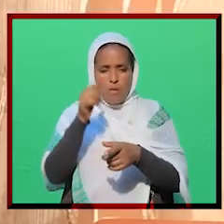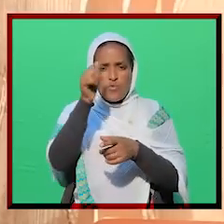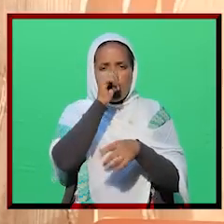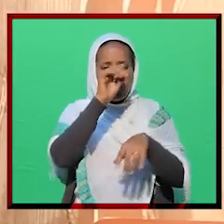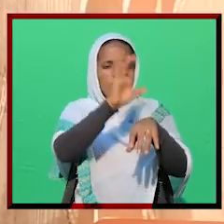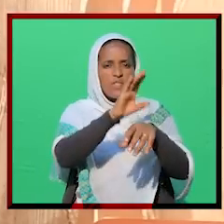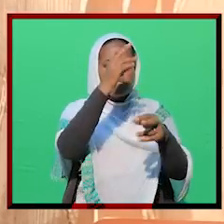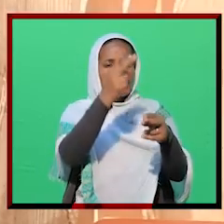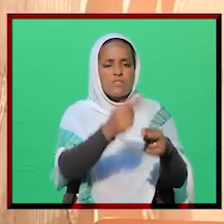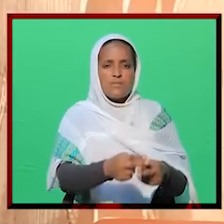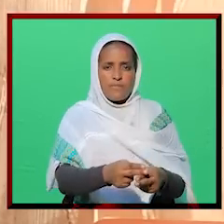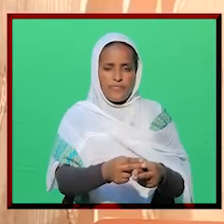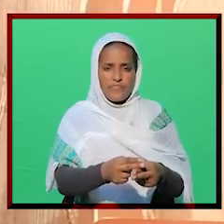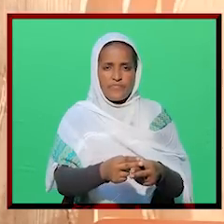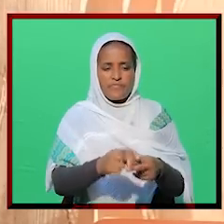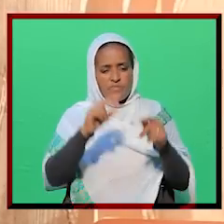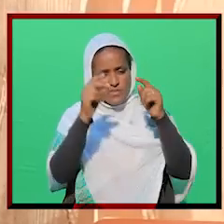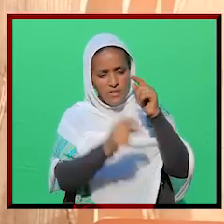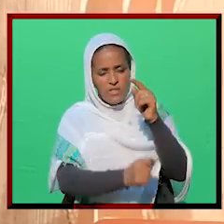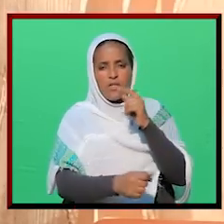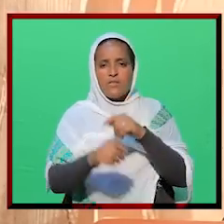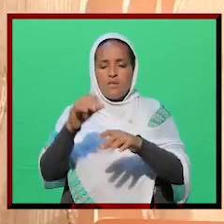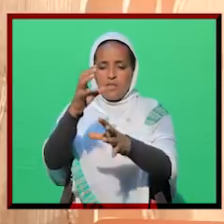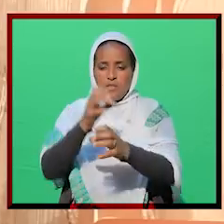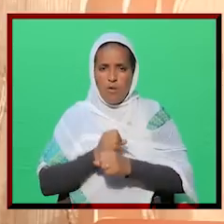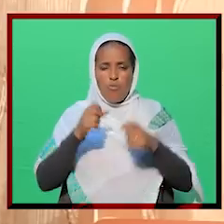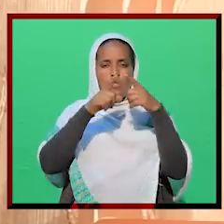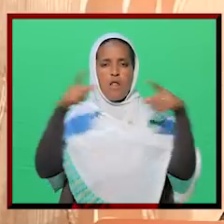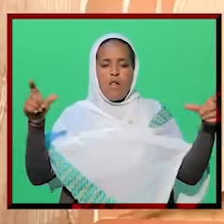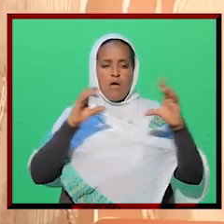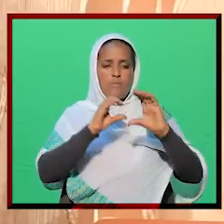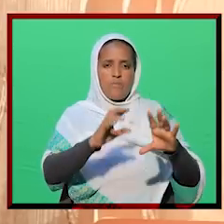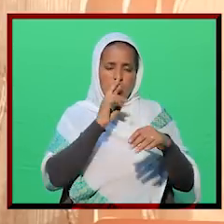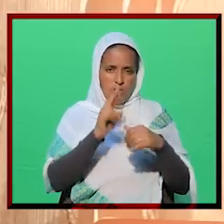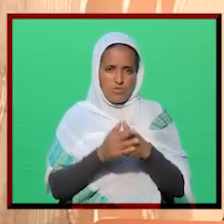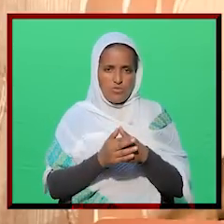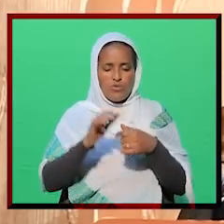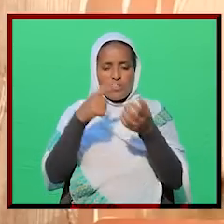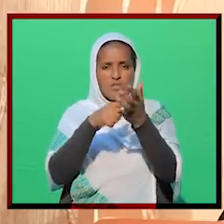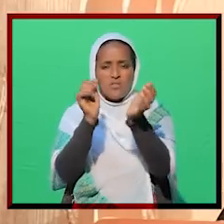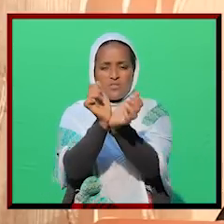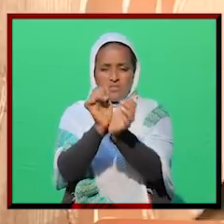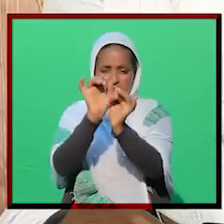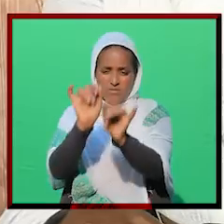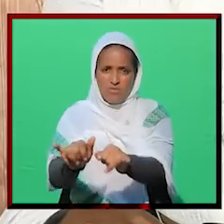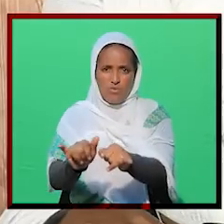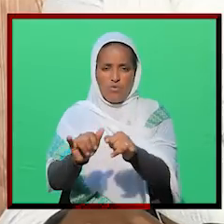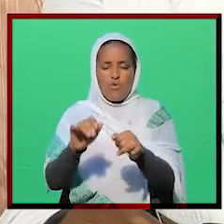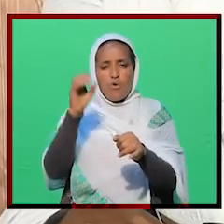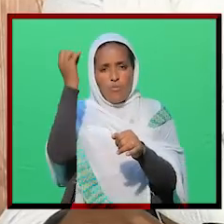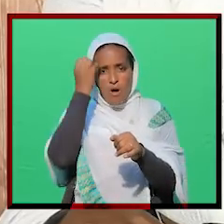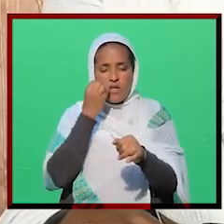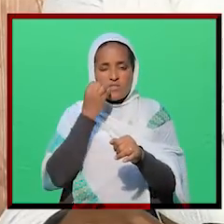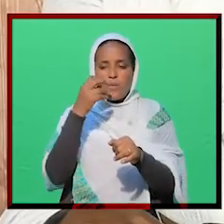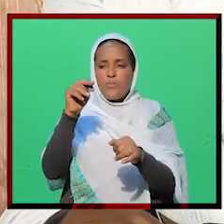በኢትዮጵያ ቤተክርስቲያን ስም ቅጣትን የተቀበሉ ታላላቅ መምህራን ናቸው። ዝክሪ ጳውሊ እስር ቤት ውስጥ ነበሩ ባጼ ሚናስ